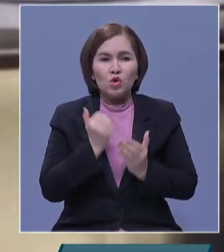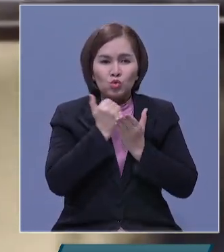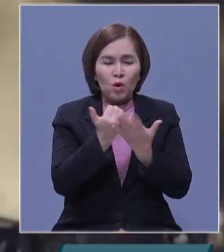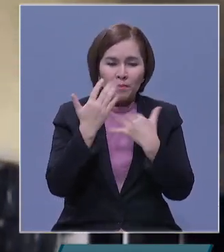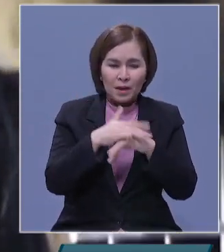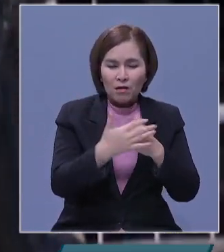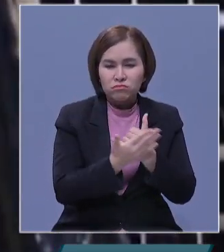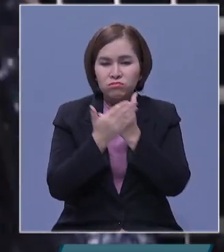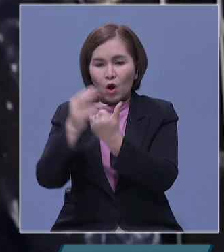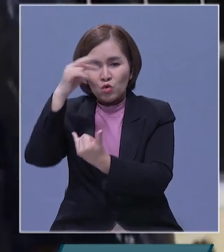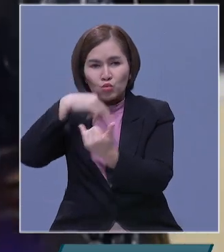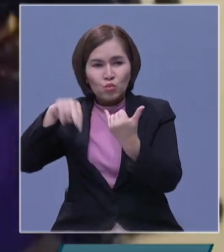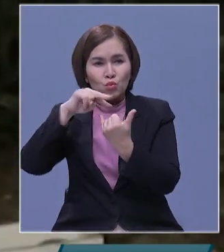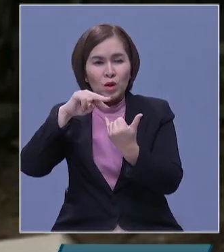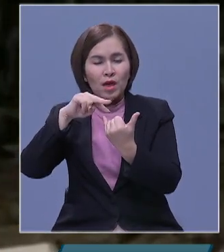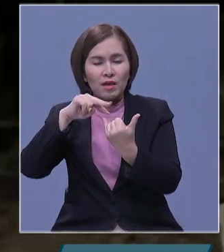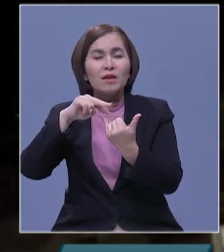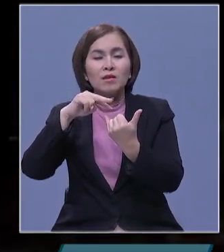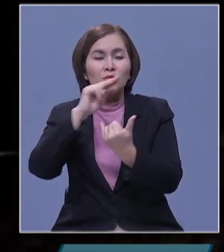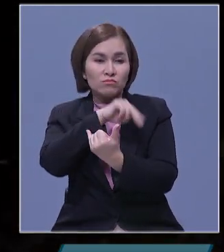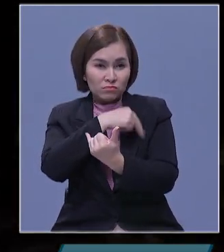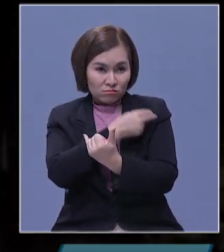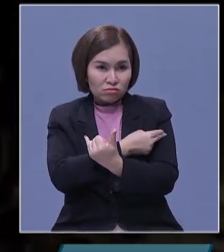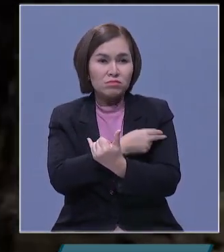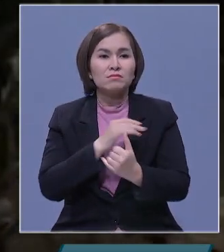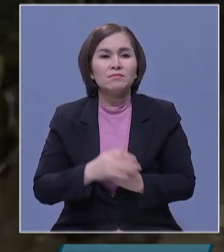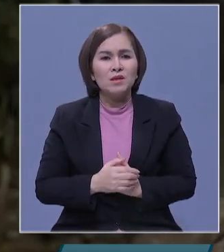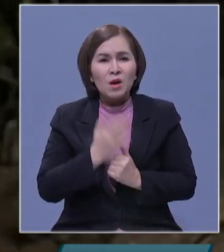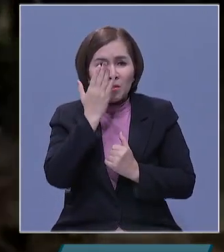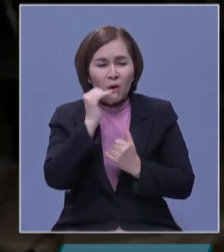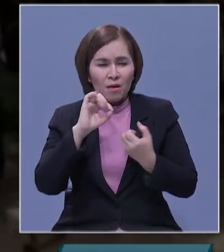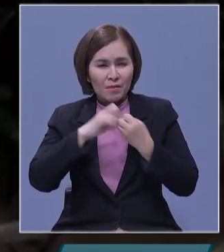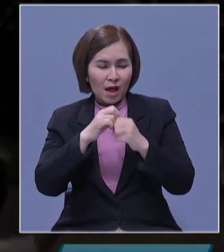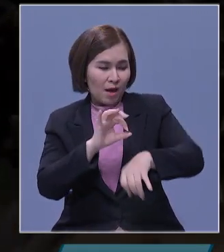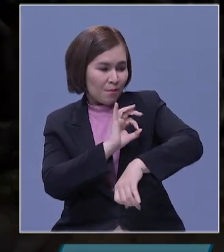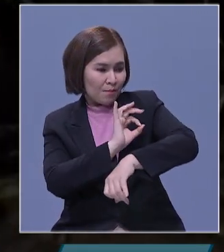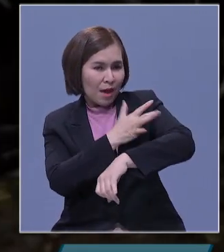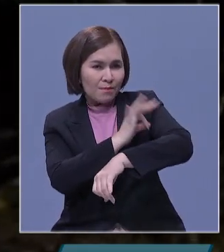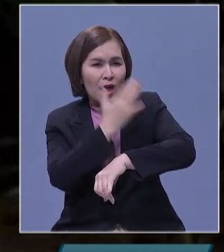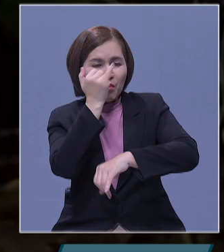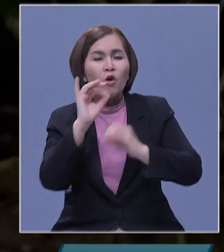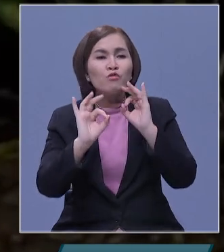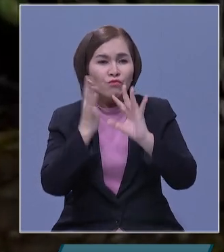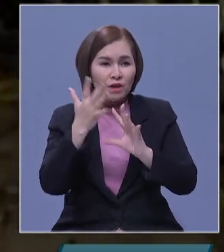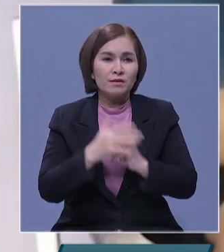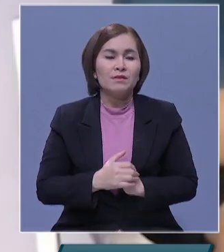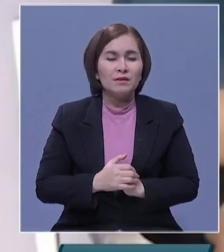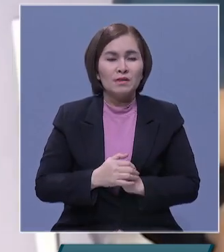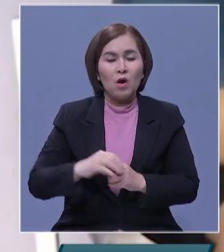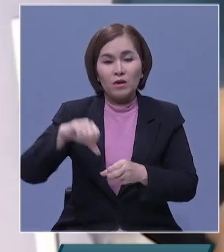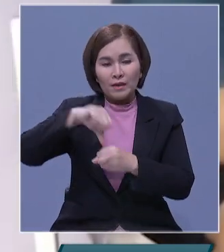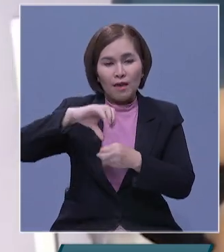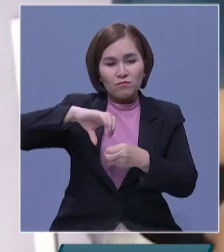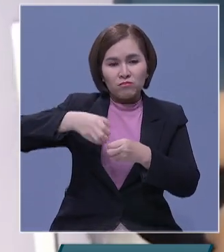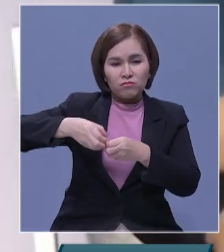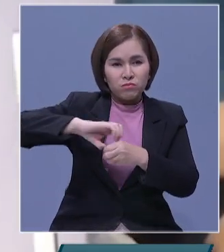นะคะพร้อมกับปฐมพยาบาลในเบื้องต้นค่ะเพราะว่าจริงๆแล้วเนี่ยถูกไฟคลอกไปแล้วที่แขนทางด้านซ้ายแล้วก็รีบไปปิดวาล์วถังแก๊ส